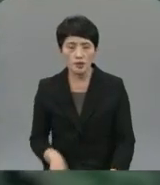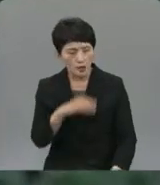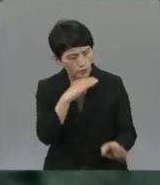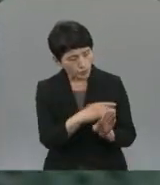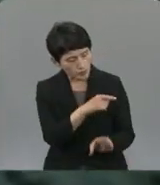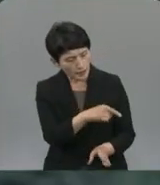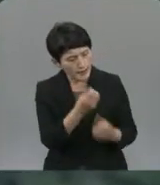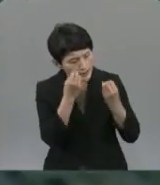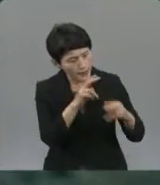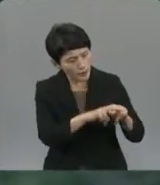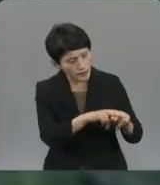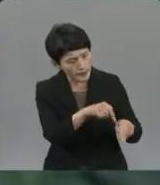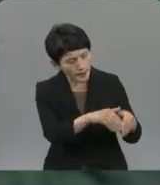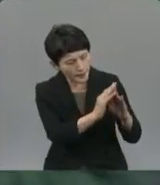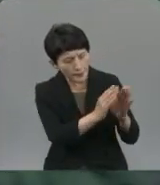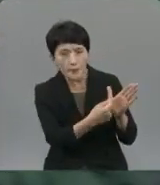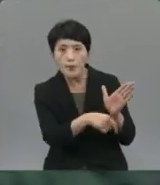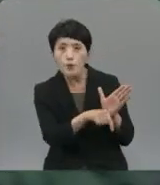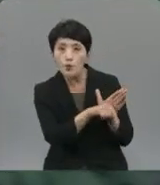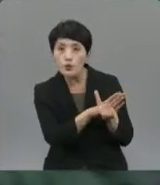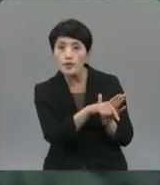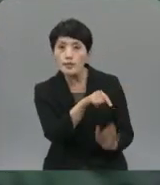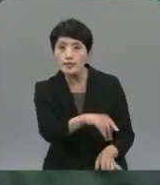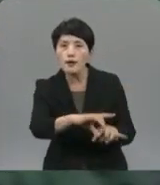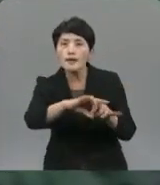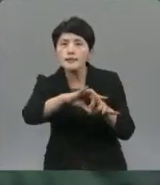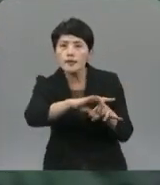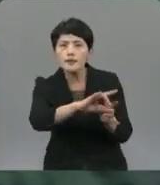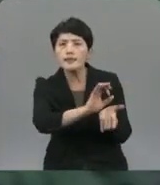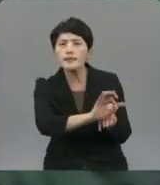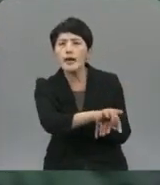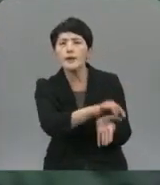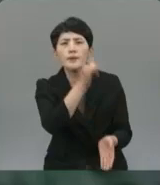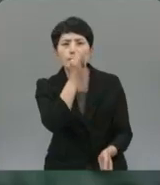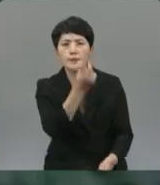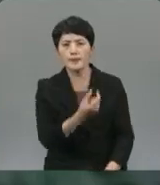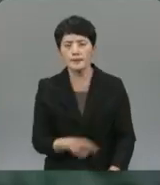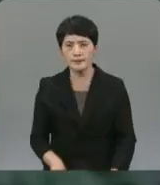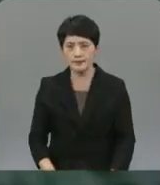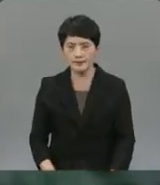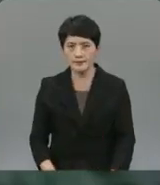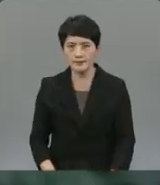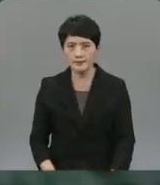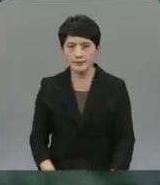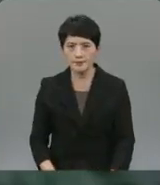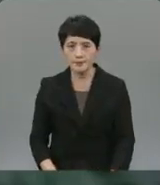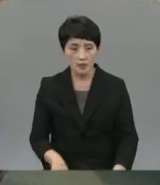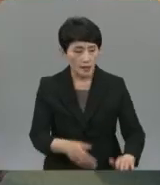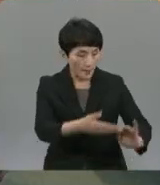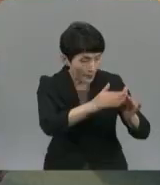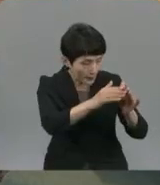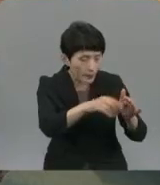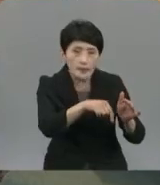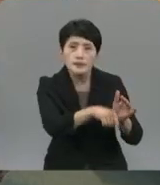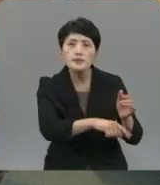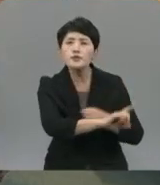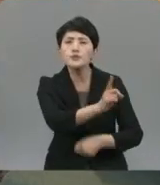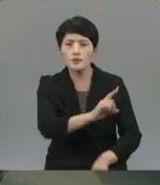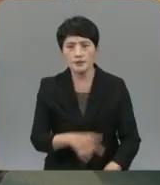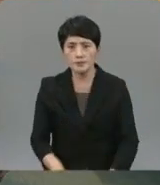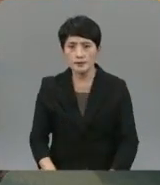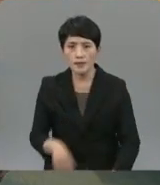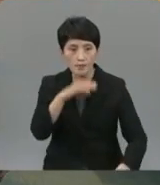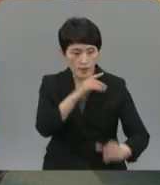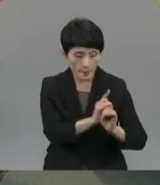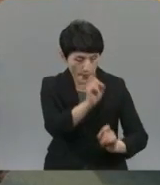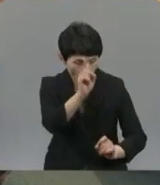露在外，但16日的照片显示当地已完成混凝土浇筑。22日的照片中则能看到多台